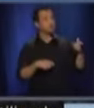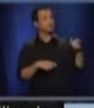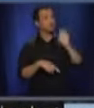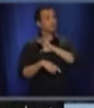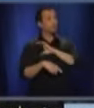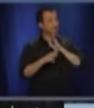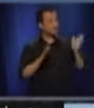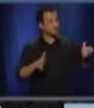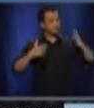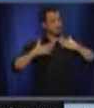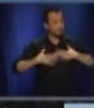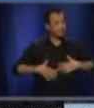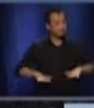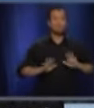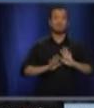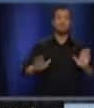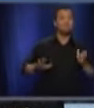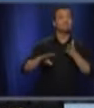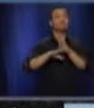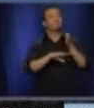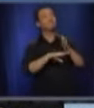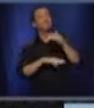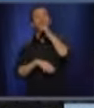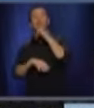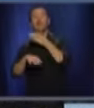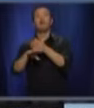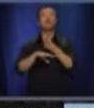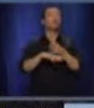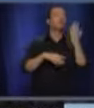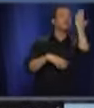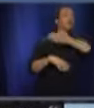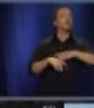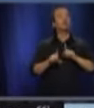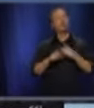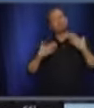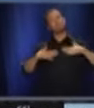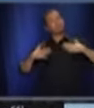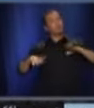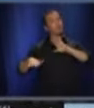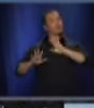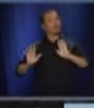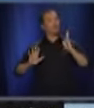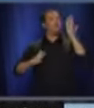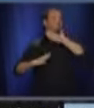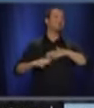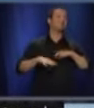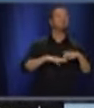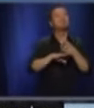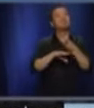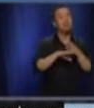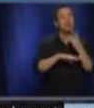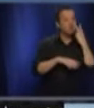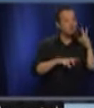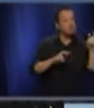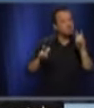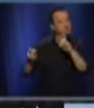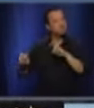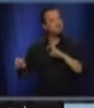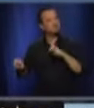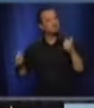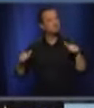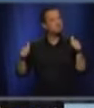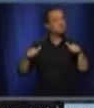dans les bars, les restos. Je sais que vous voulez laisser la place à Mme Guilbeault qui va nous donner les détails de la fin de semaine. Mais pour les gens qui nous écoutent, là, quelle sorte de bilan on peut faire?